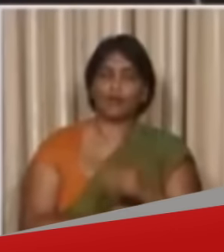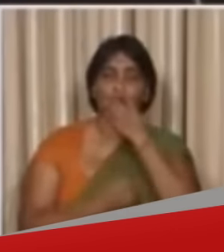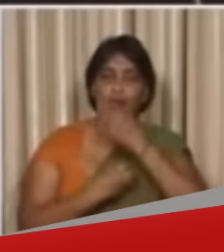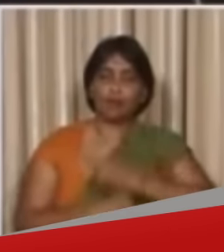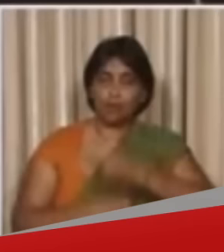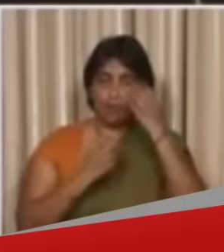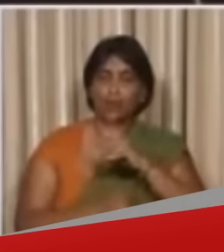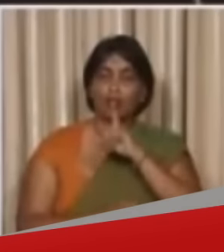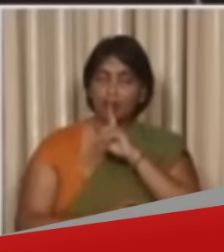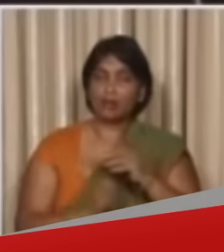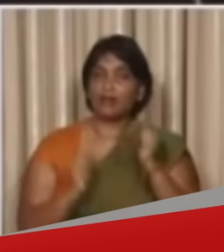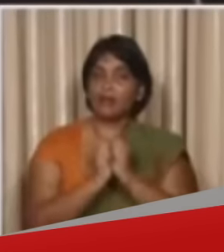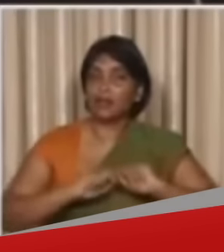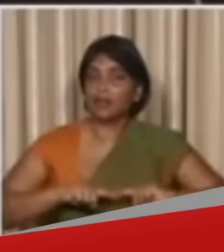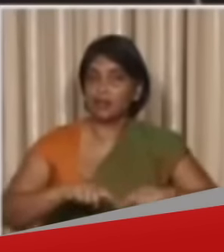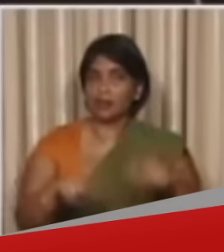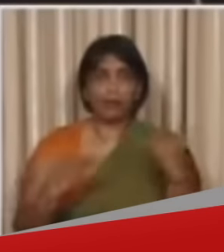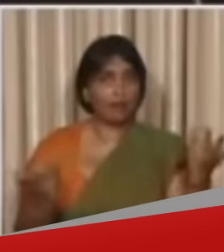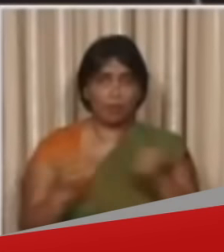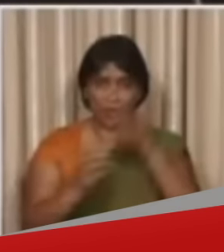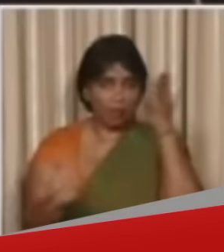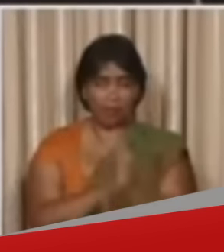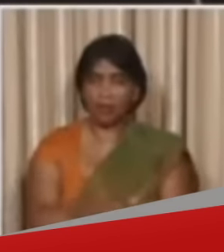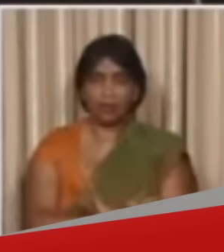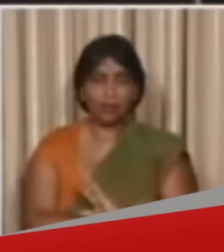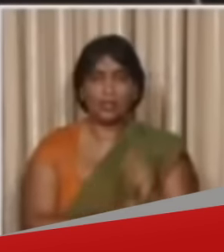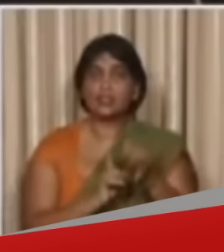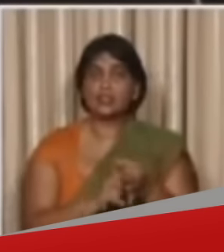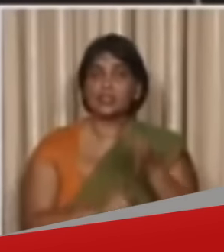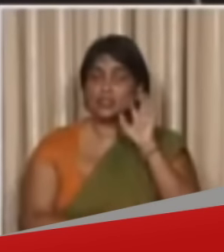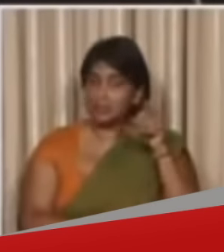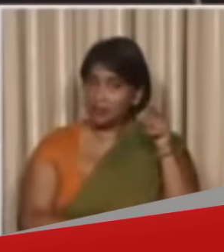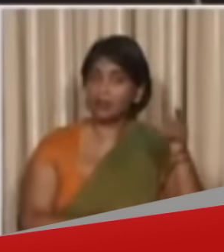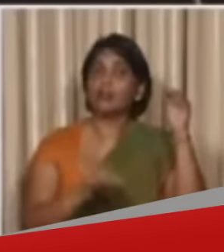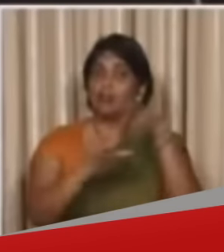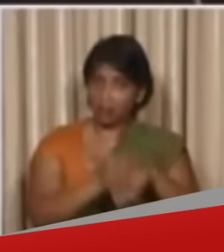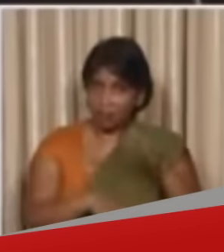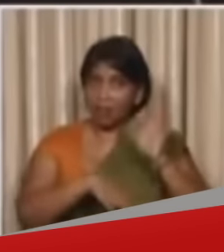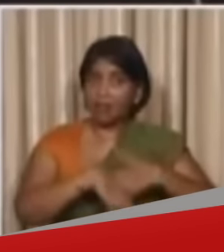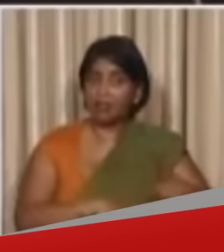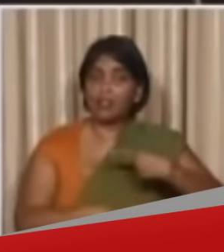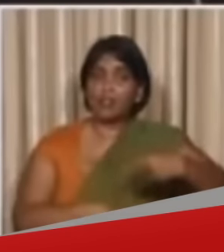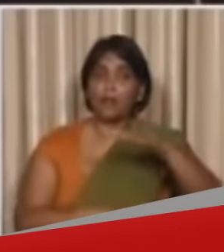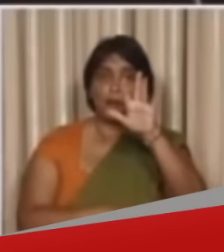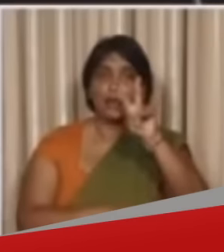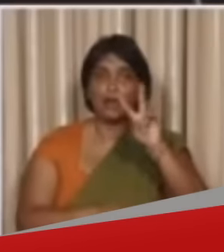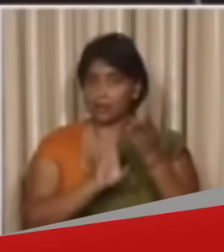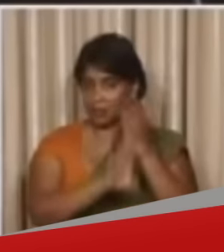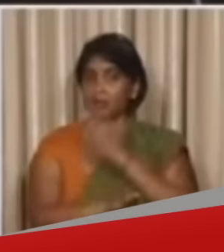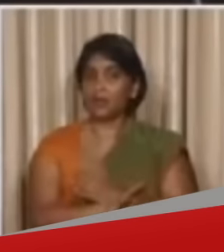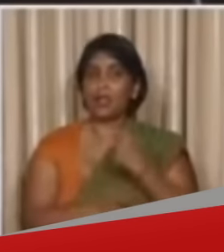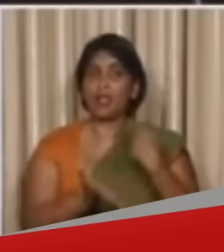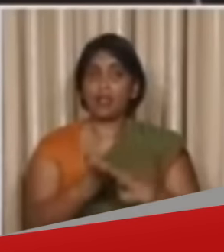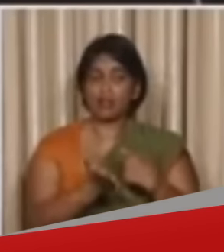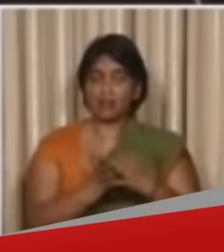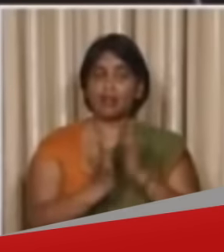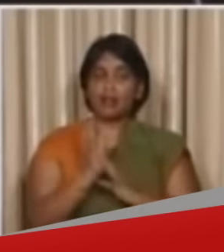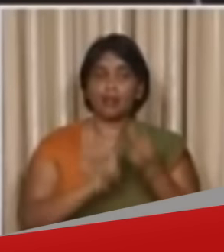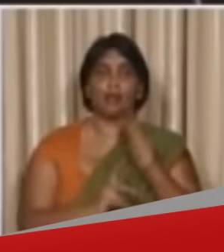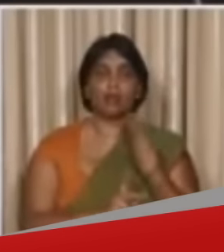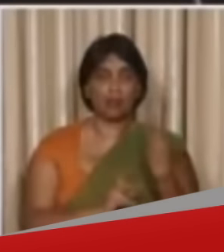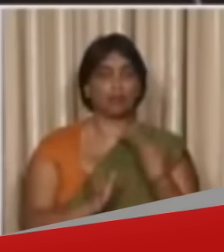තුම්පාරක් කියලා තියෙද්දි ඒක ක්‍රියාත්මක නොවීම නෙමෙයිද වරද ජනාධිපතිවරයා හැටියට උන්නහ හිටියා නේද දවස් 52කට කලින් රජ්‍යත් බඳුන් බණ්ඩාරයි මායි